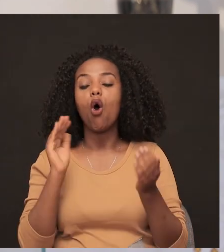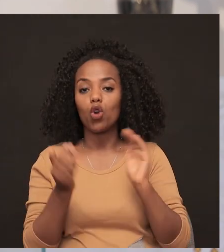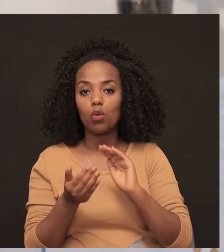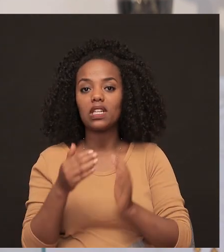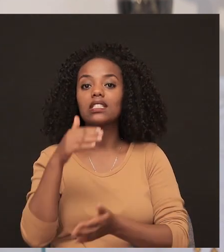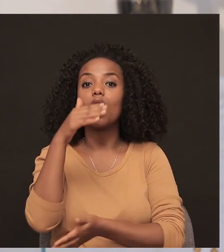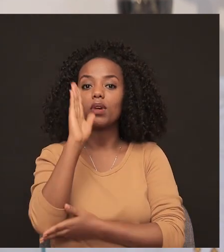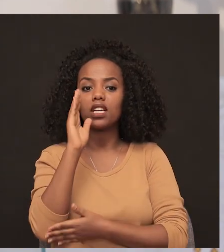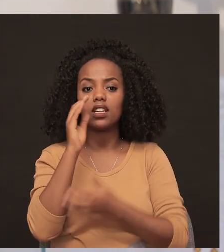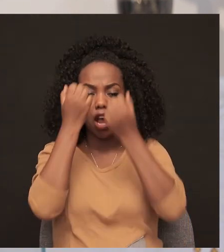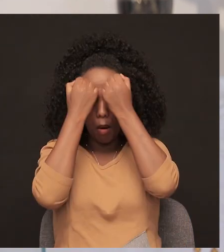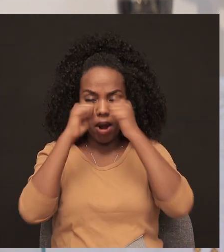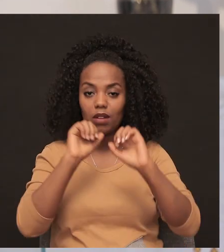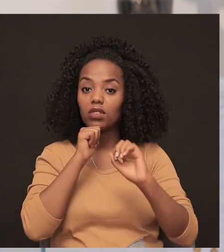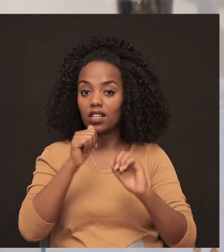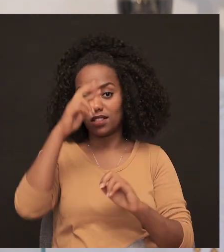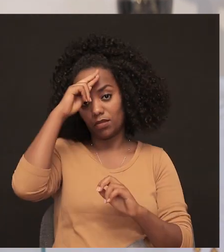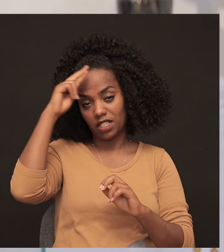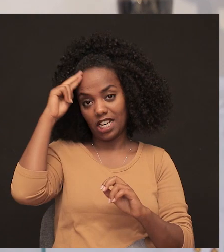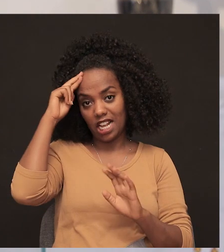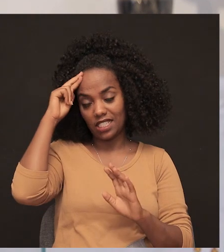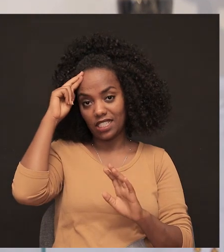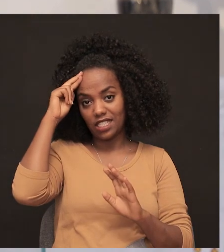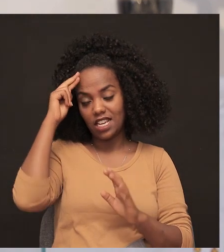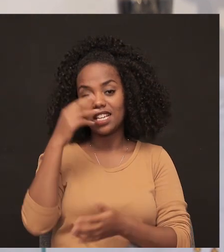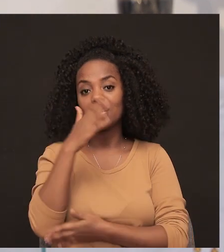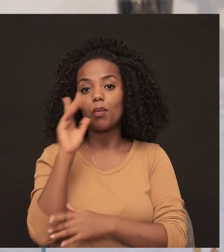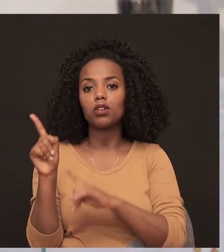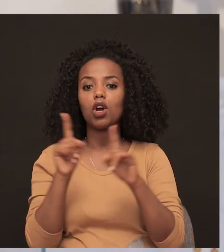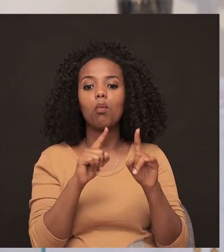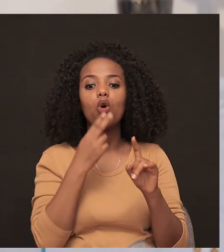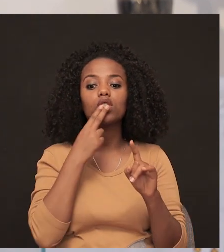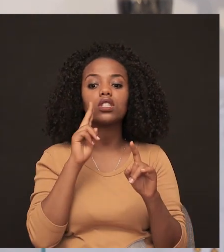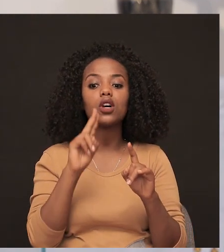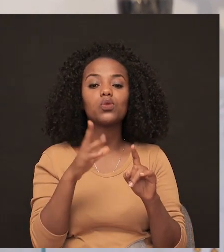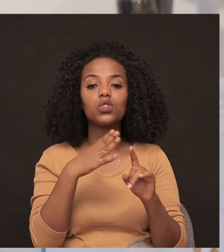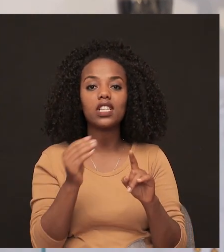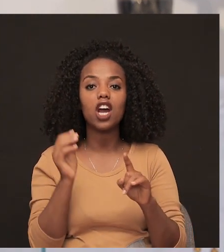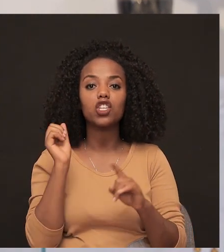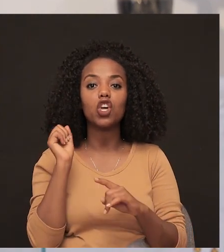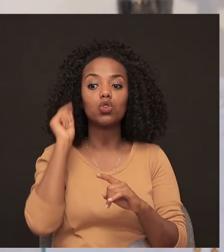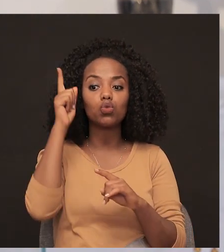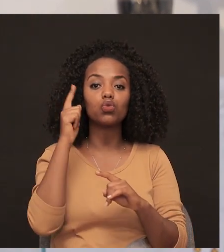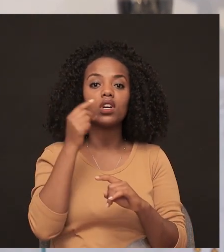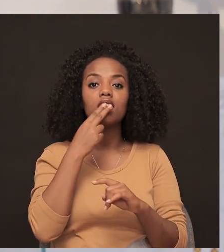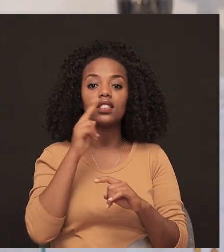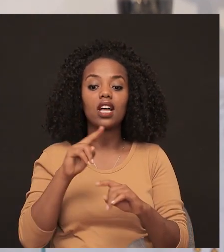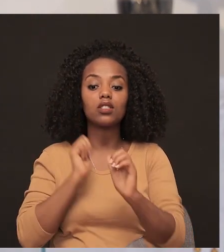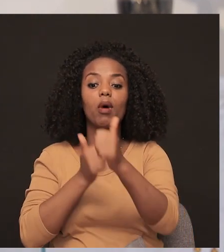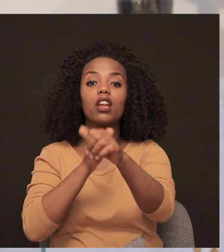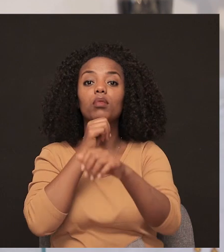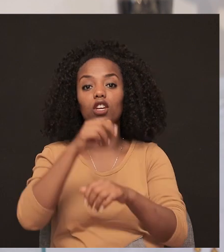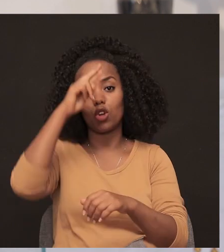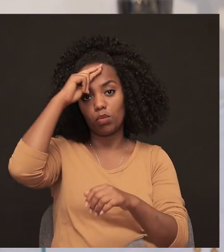እግዚአብሔርን ባለመታዘዙ ምክንያት እግዚአብሔርንም ደግሞ ትእዛዙንና የእሱን ደግሞ መርህ ባለመከተሉ